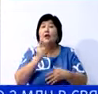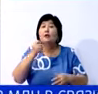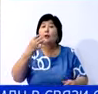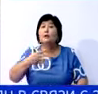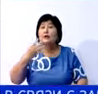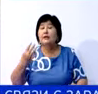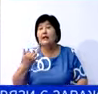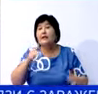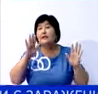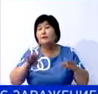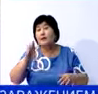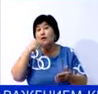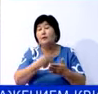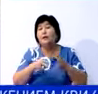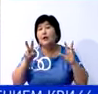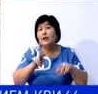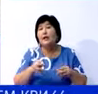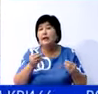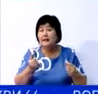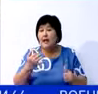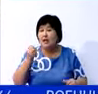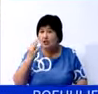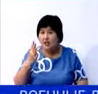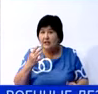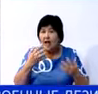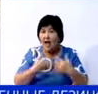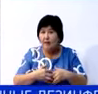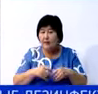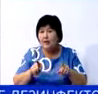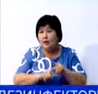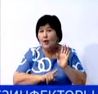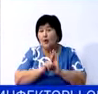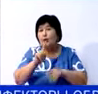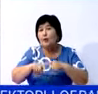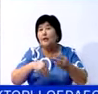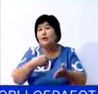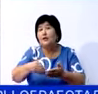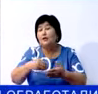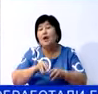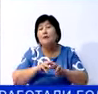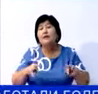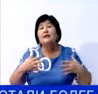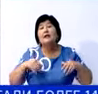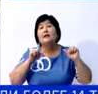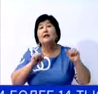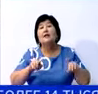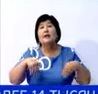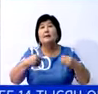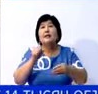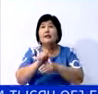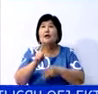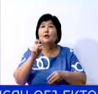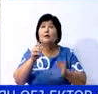144. Из местного бюджета рассмотренные средства на 14 аппаратов. Идет процесс закупа. В Министерство здравоохранения подана заявка